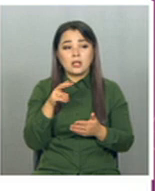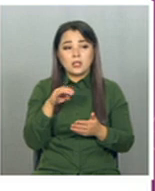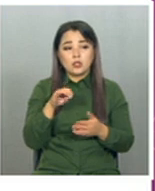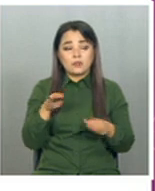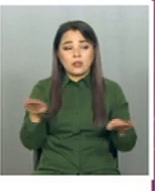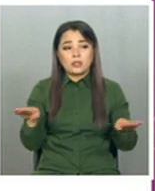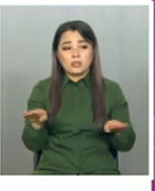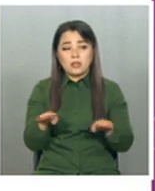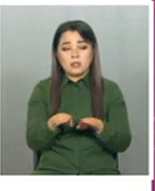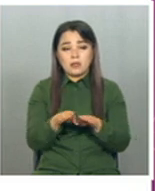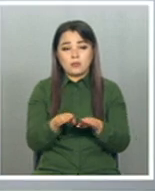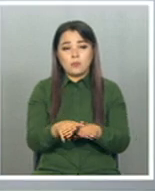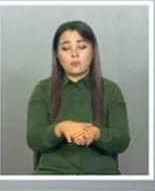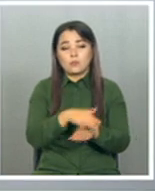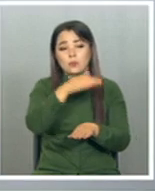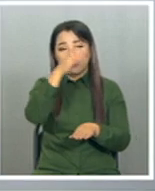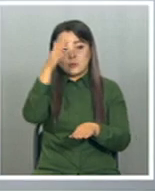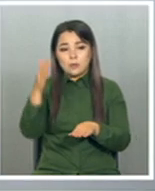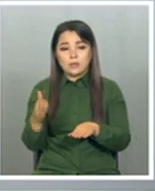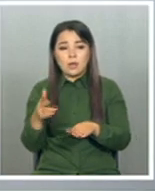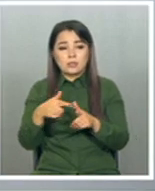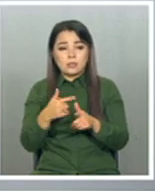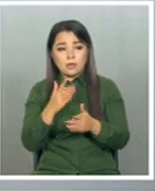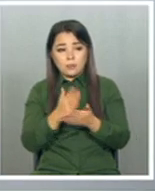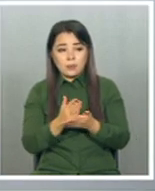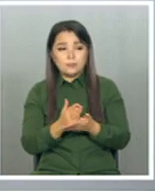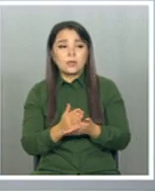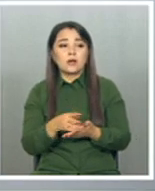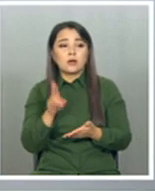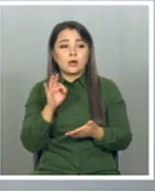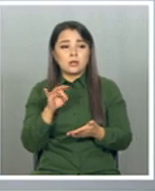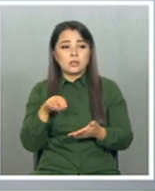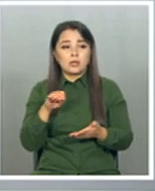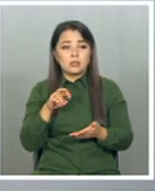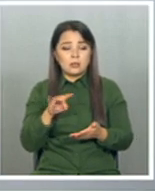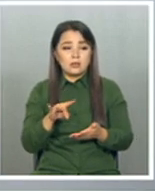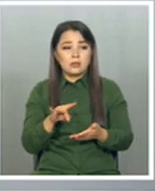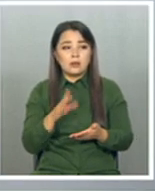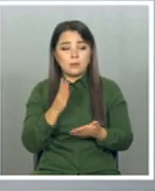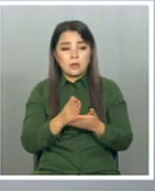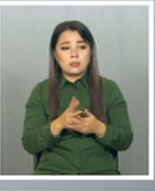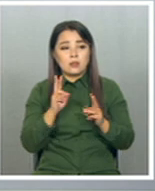тақтаның соқтығысынан пайда болған. Кордильер тауы, балар, Солтүстік Америкада.